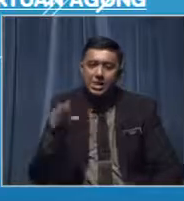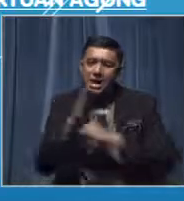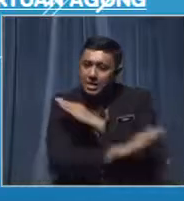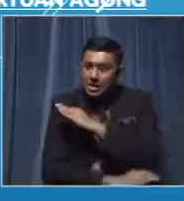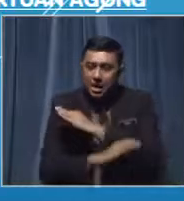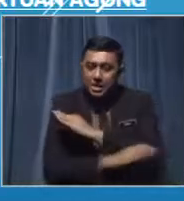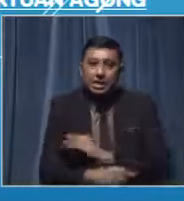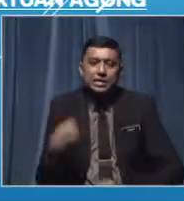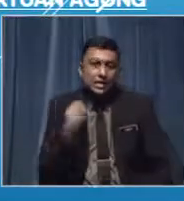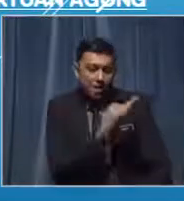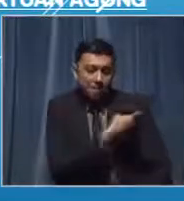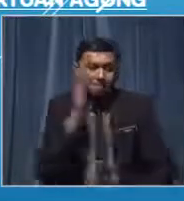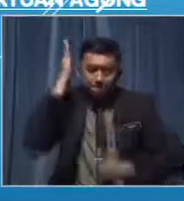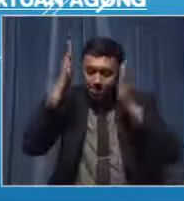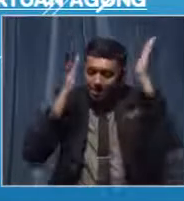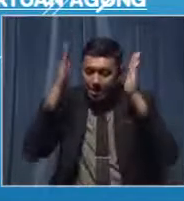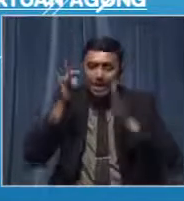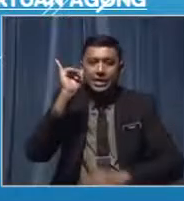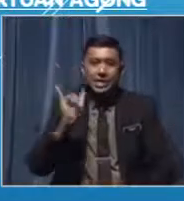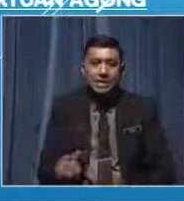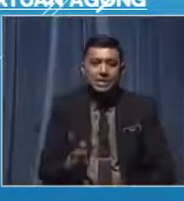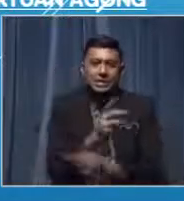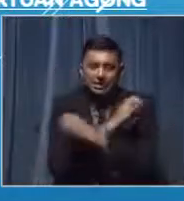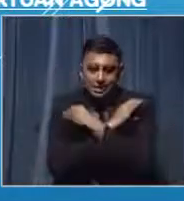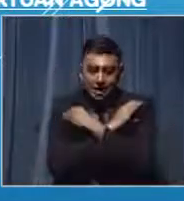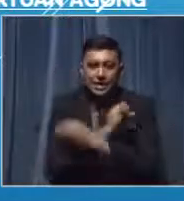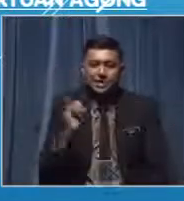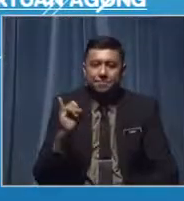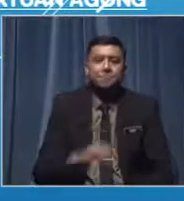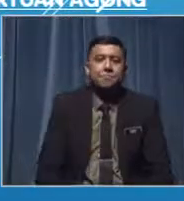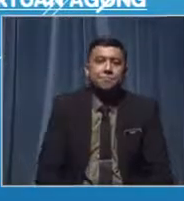kita Malaysia yang kita cintai.